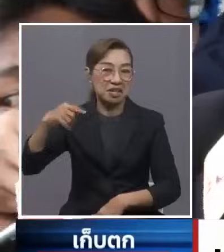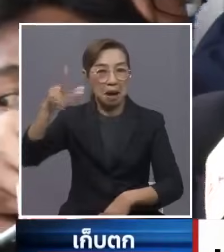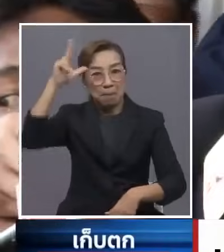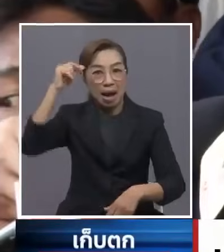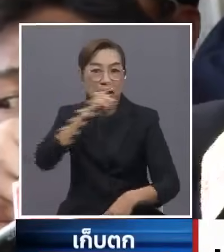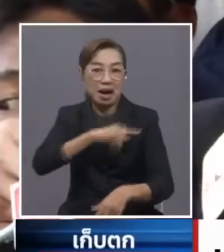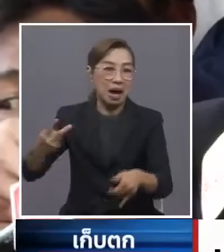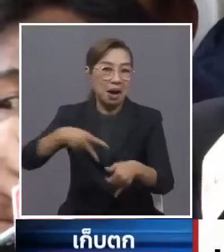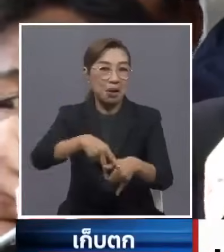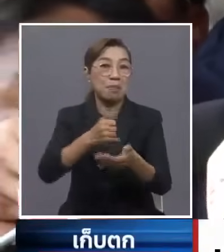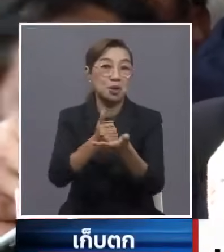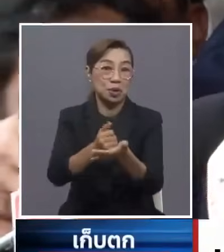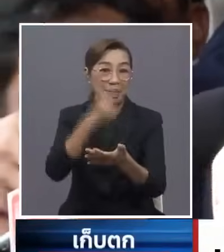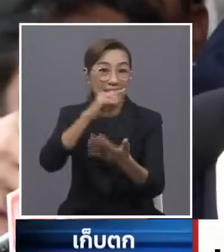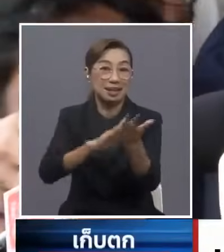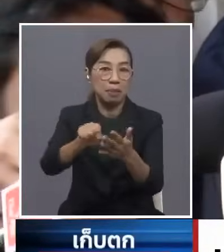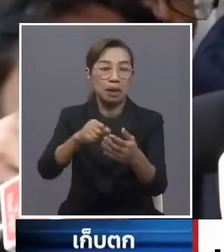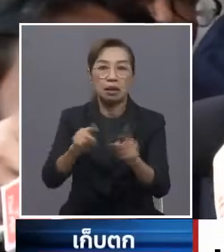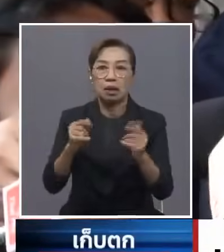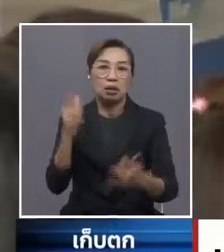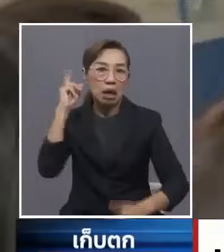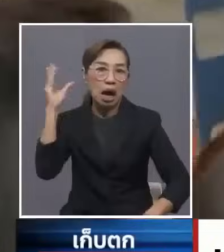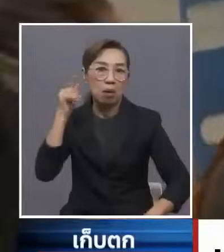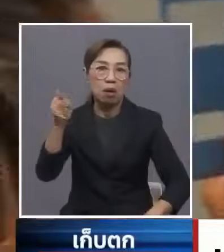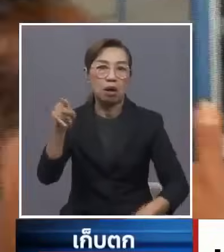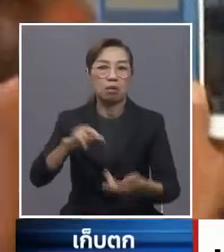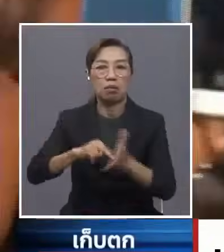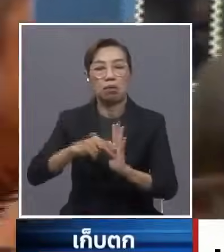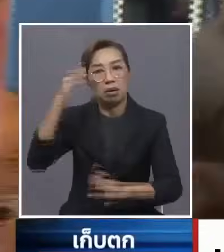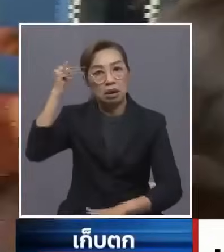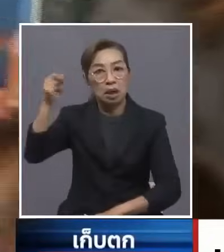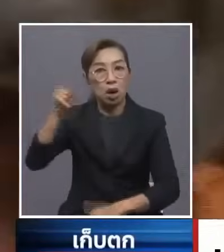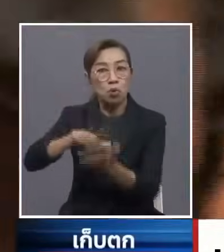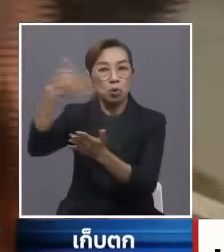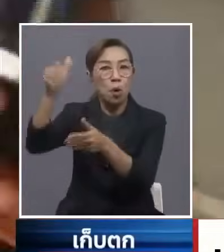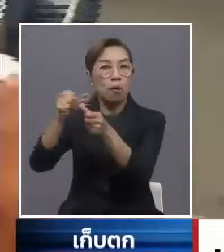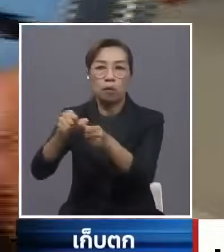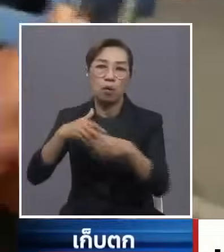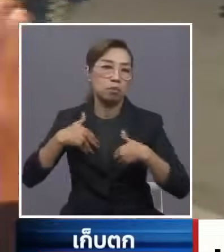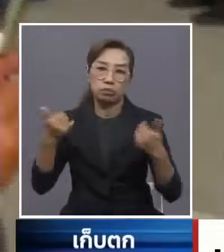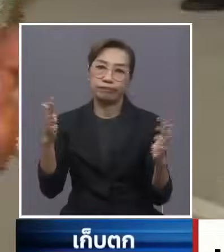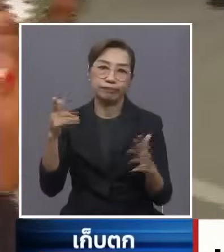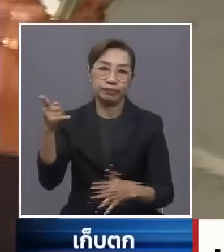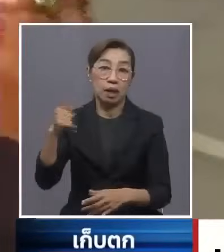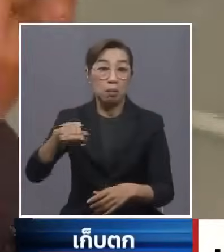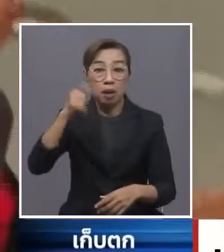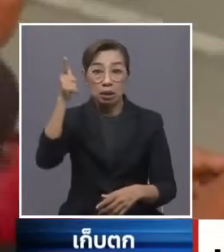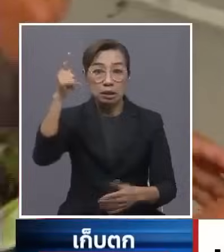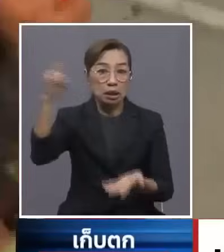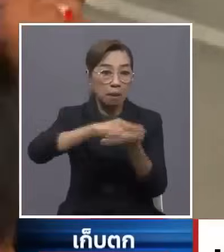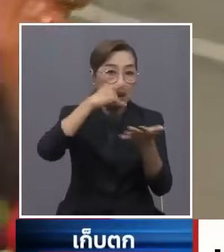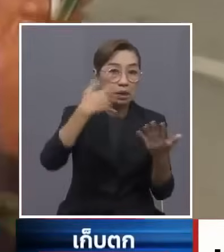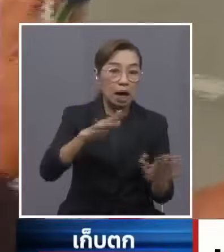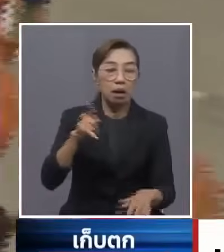ๆคือมีข่าวยืนยันชัดเจนว่าอดีตนายกยิ่งลักษณ์ไม่ได้มีความสุขเลยกับการพำนักอยู่ในต่างประเทศโดยเฉพาะเมื่อพี่ชายกลับประเทศไทย